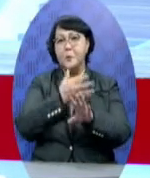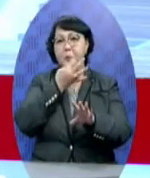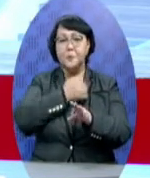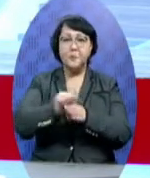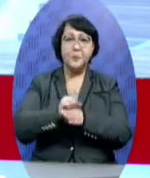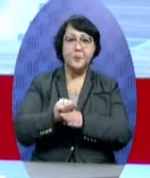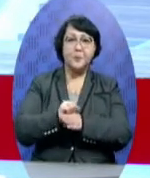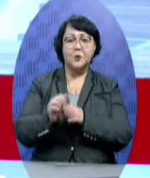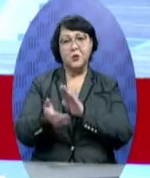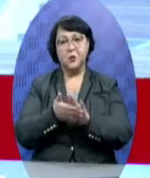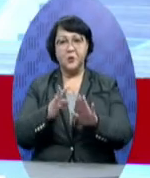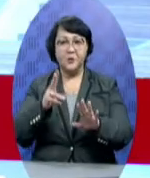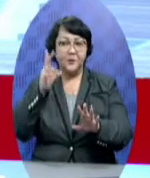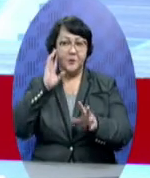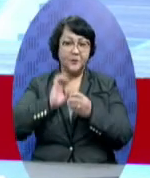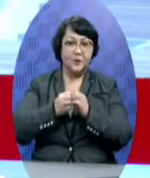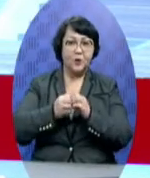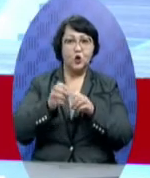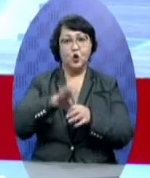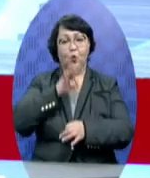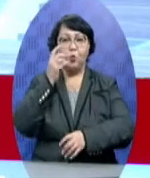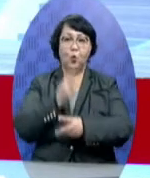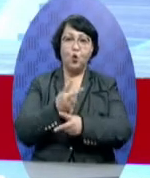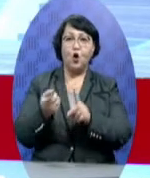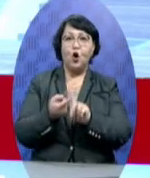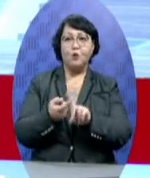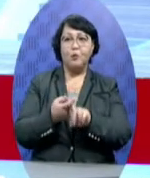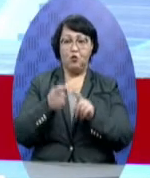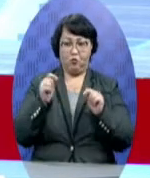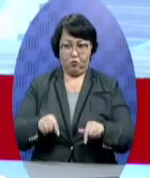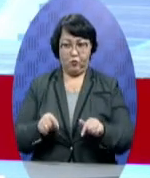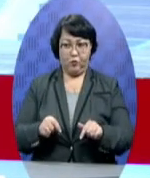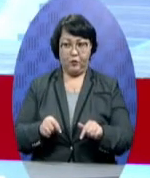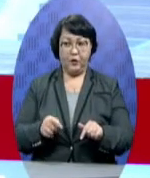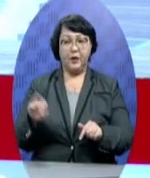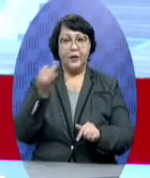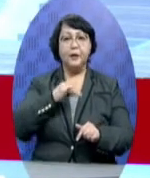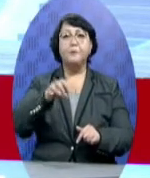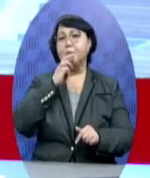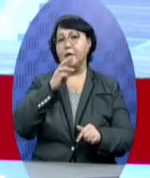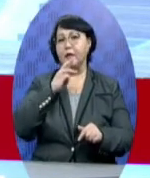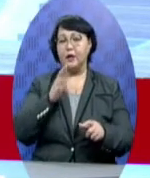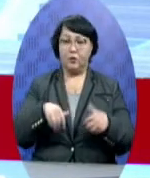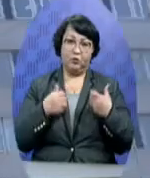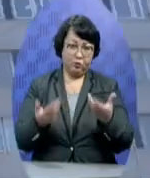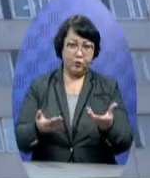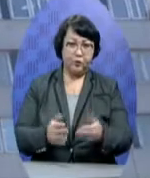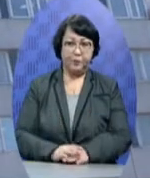болон шинчлэн найруулж өргөн барьсан сонгуулийн хуультай холбоотой өнөөдөр ийхүү мэдээлэл авлаа.